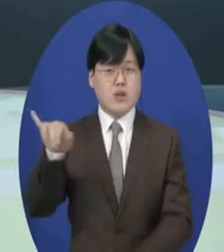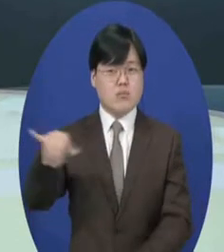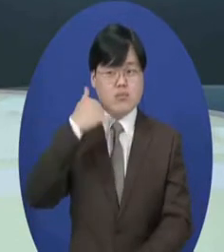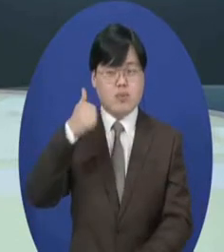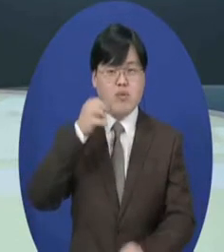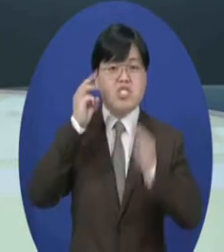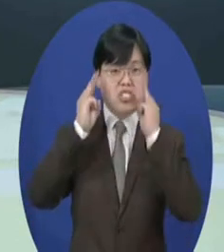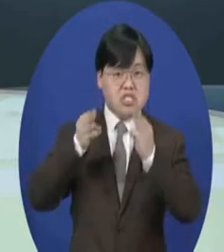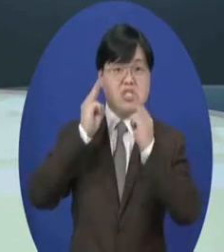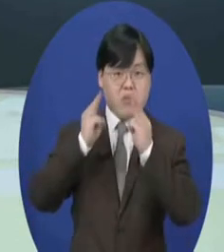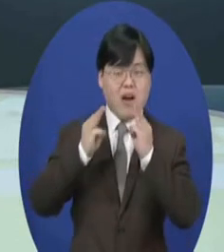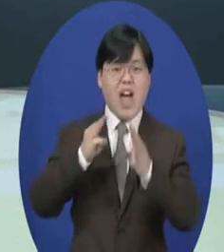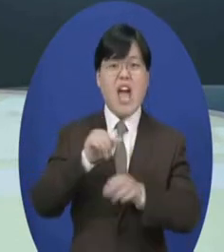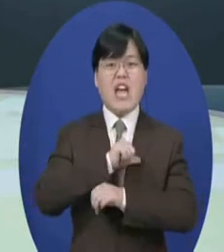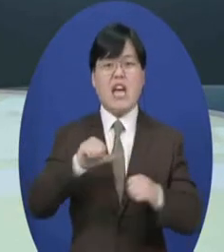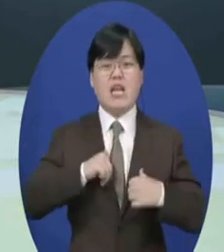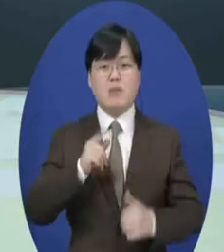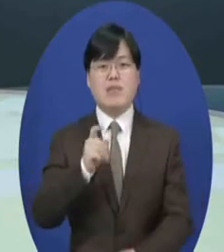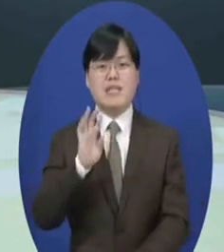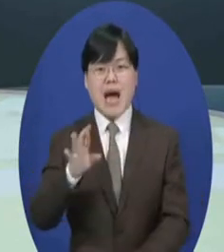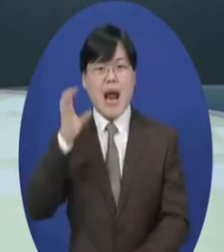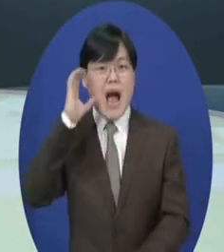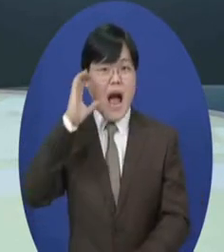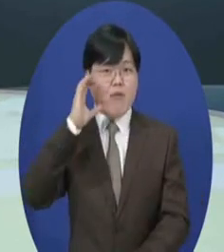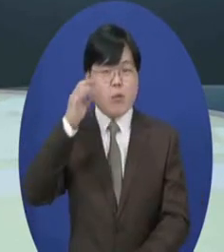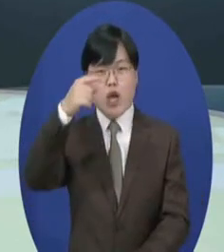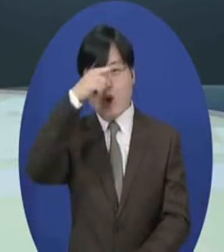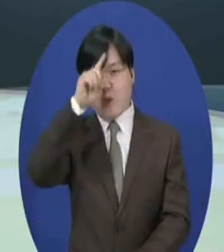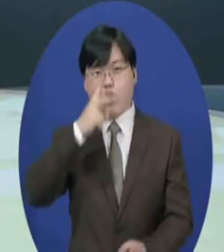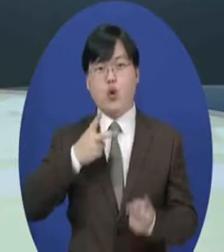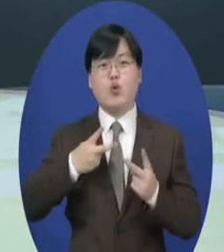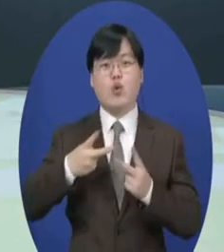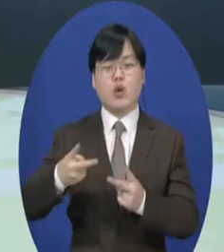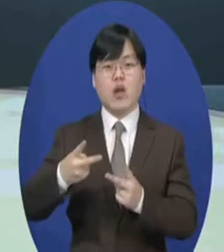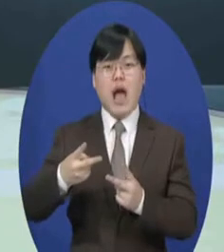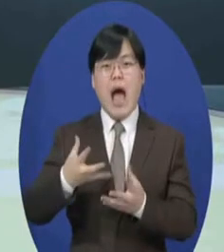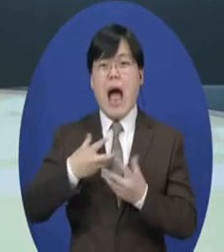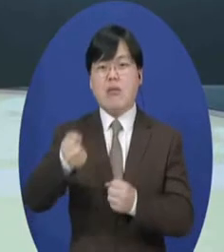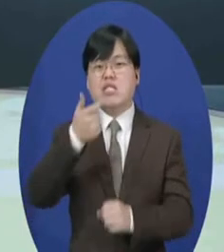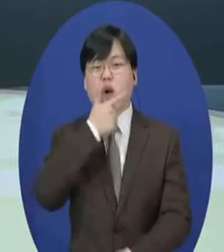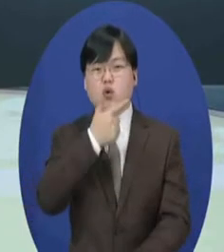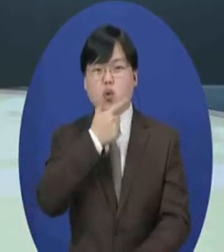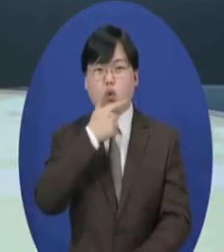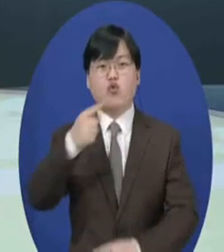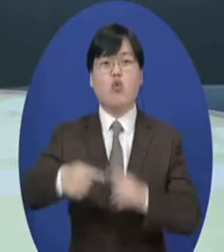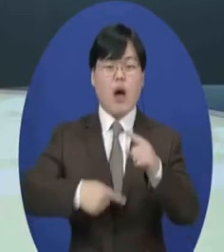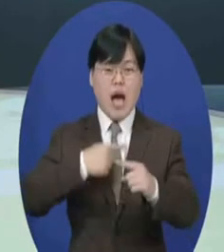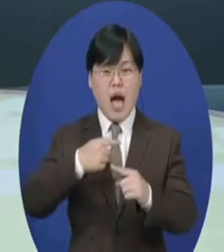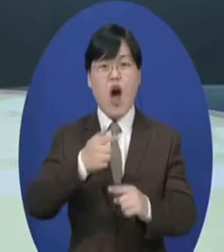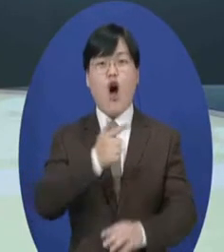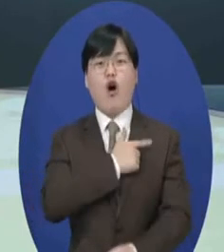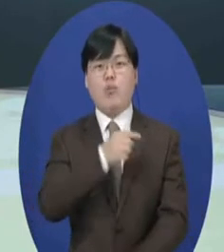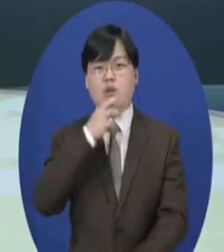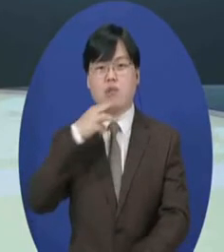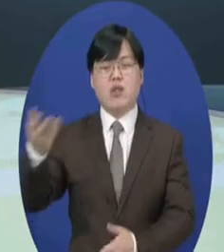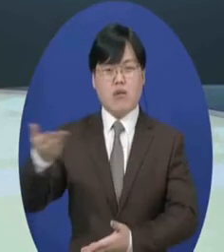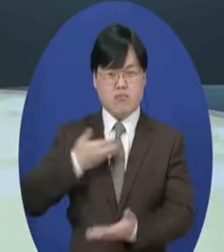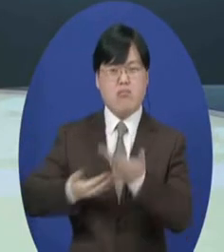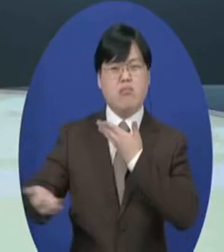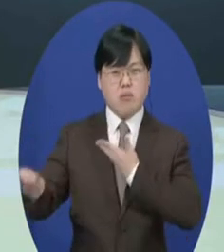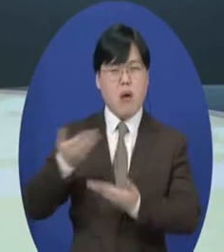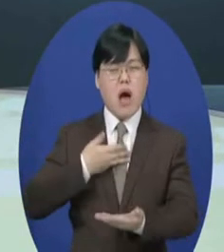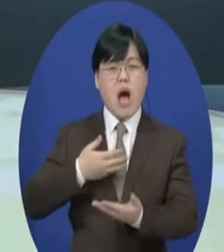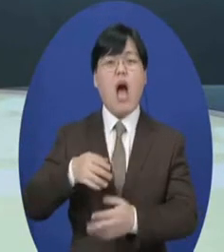эхэлжээ. Иргэдийн зүгээс PCR шинжилгээ, нийтийн тээвэр, эрүүл мэндийн тусламж үйлчилгээ авч чадахгүй байгаа тухайга өргөдөл гомдол хэлбрээр төлхөө өгч байгаа юм